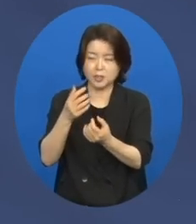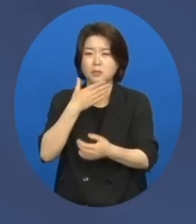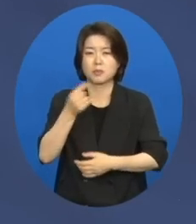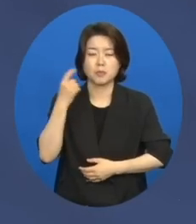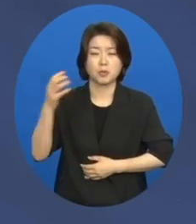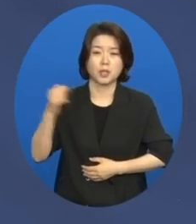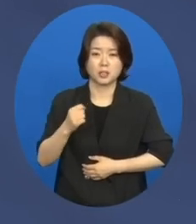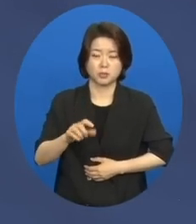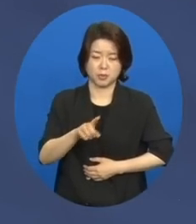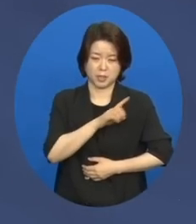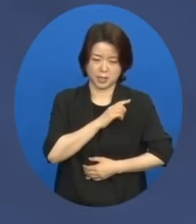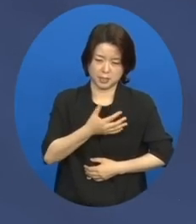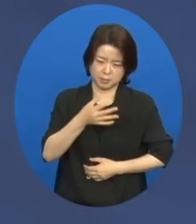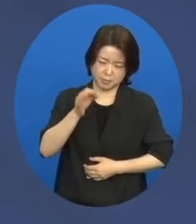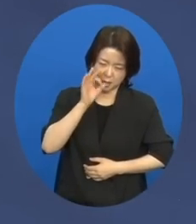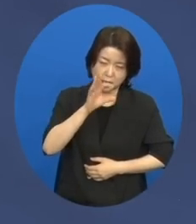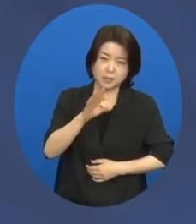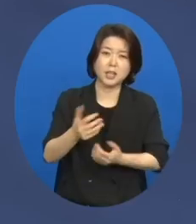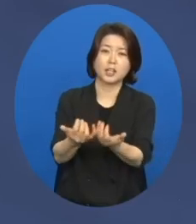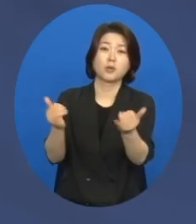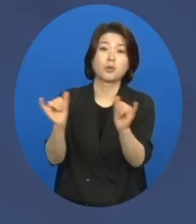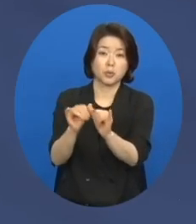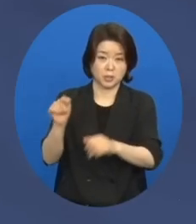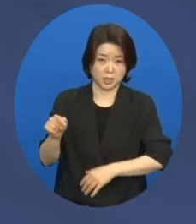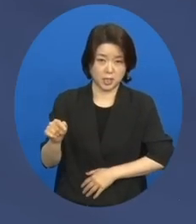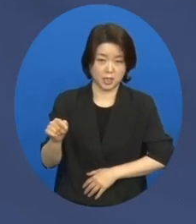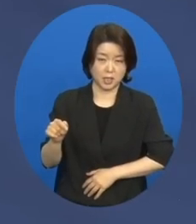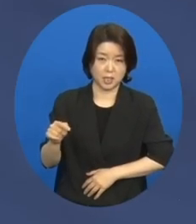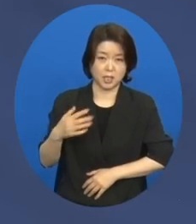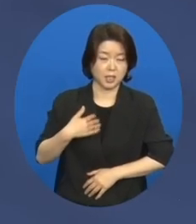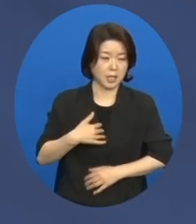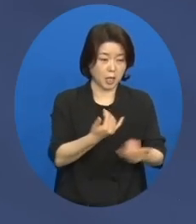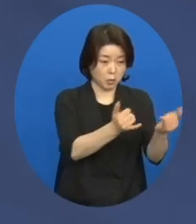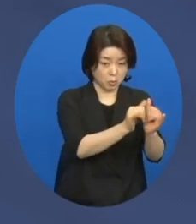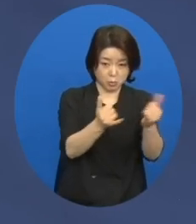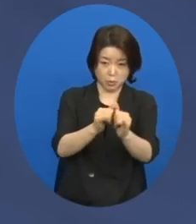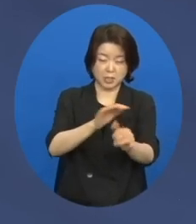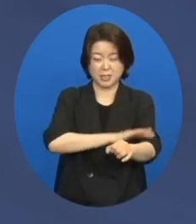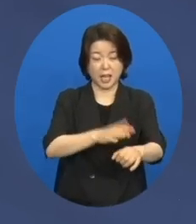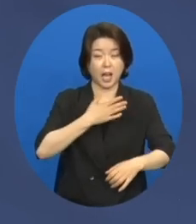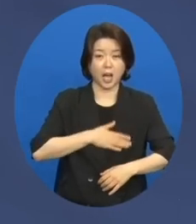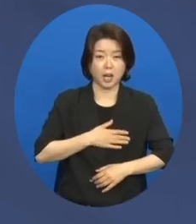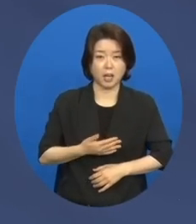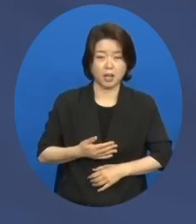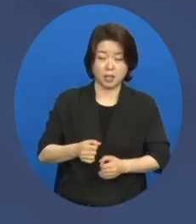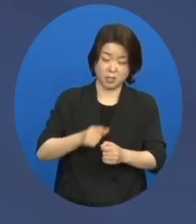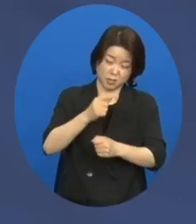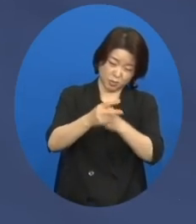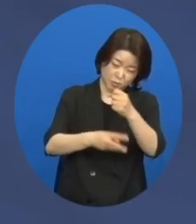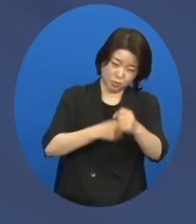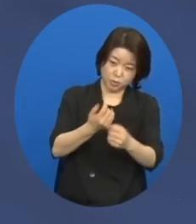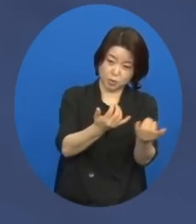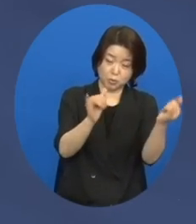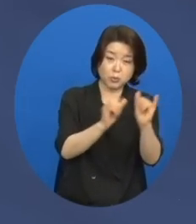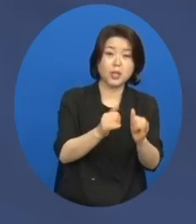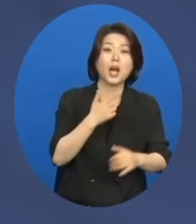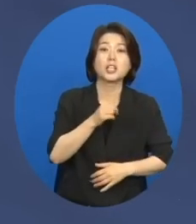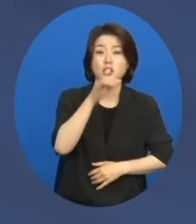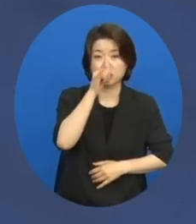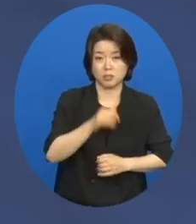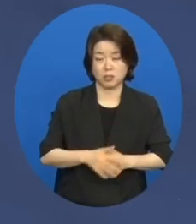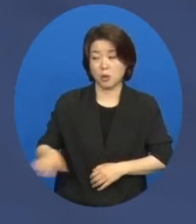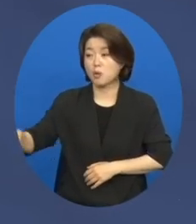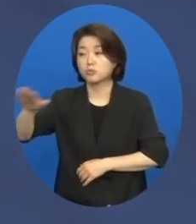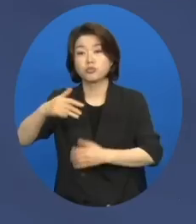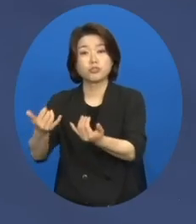가장 불가능한 공동체입니다. 제가 어지간히 공동체를 좀 아는 사람인데, 수십 년 동안 공동체를 온 사람인데 저희